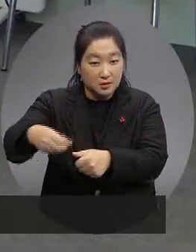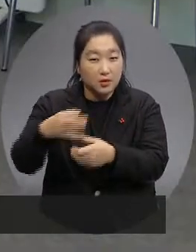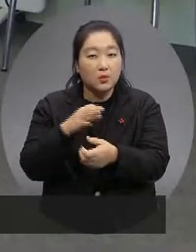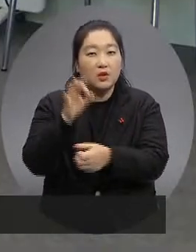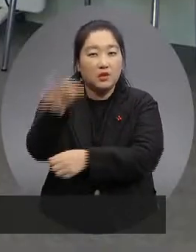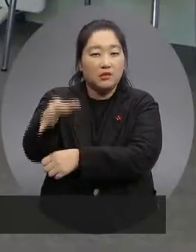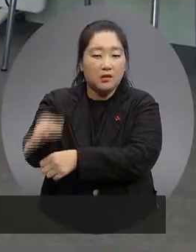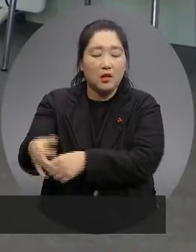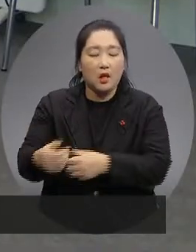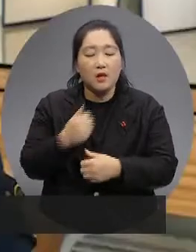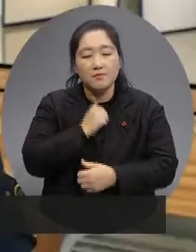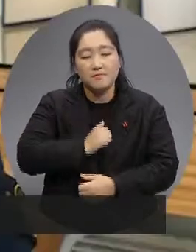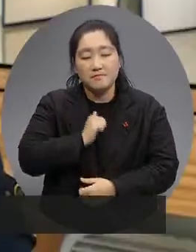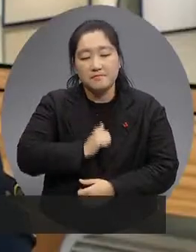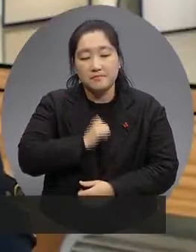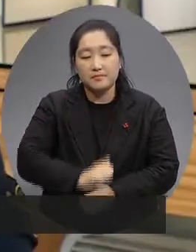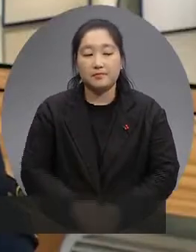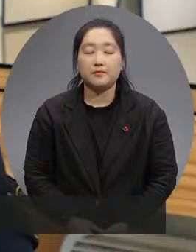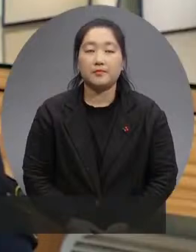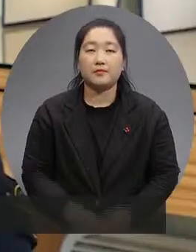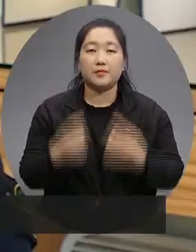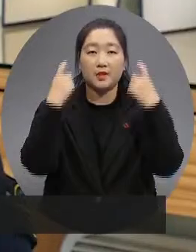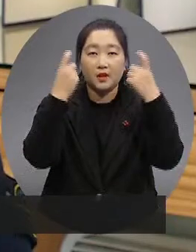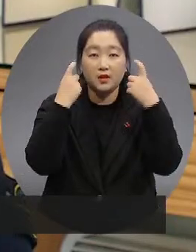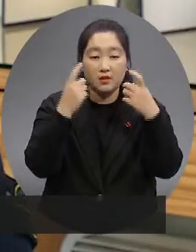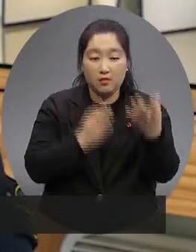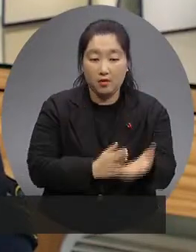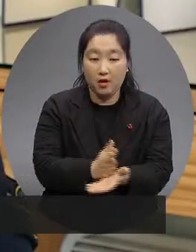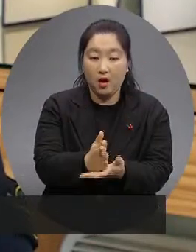버텨왔습니다. 정말 이 여행사를